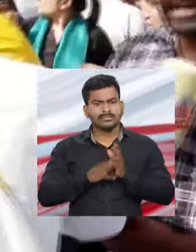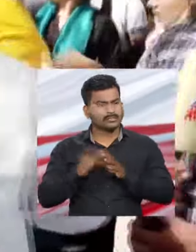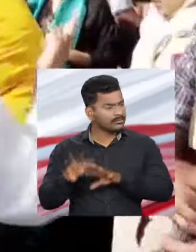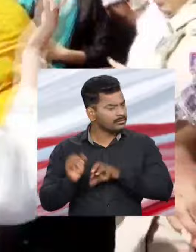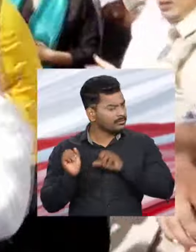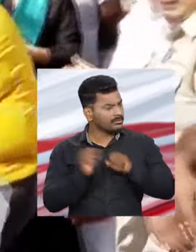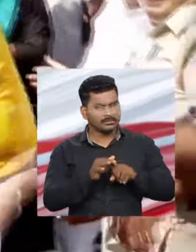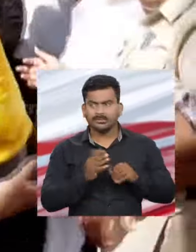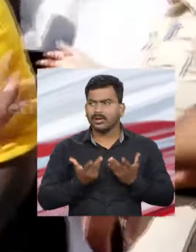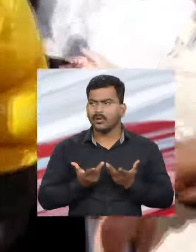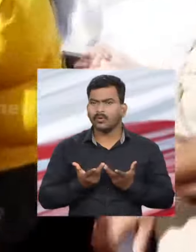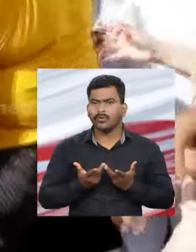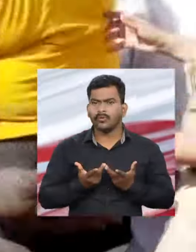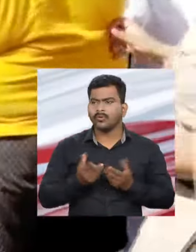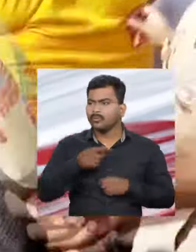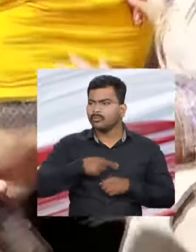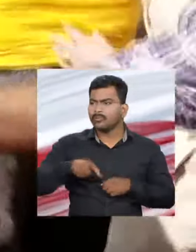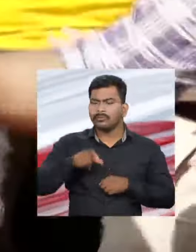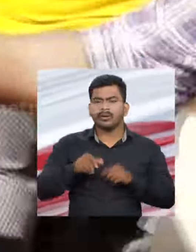എന്തായാലും